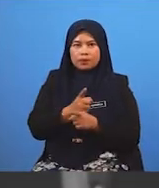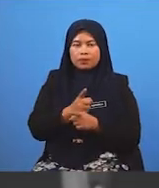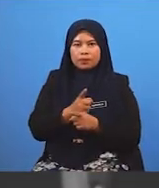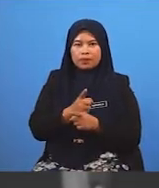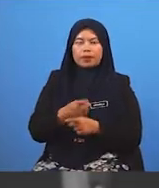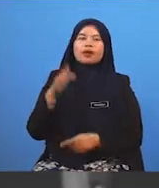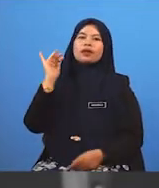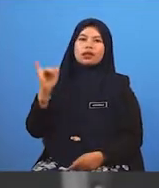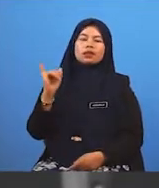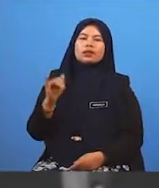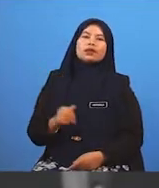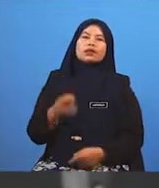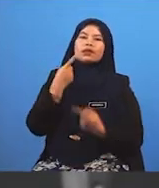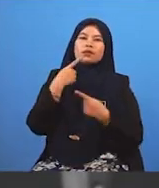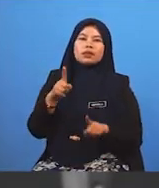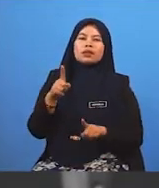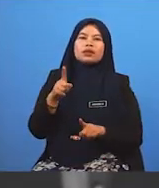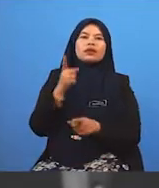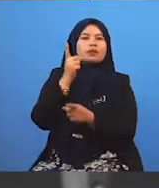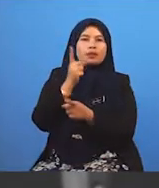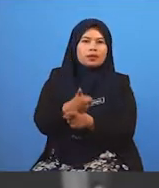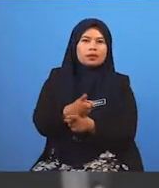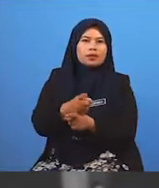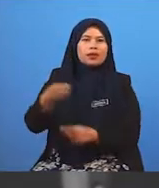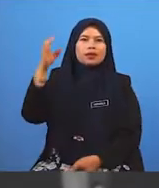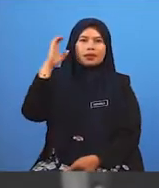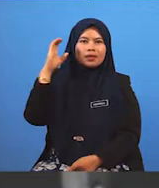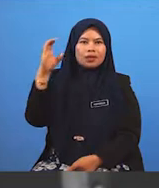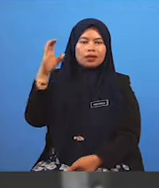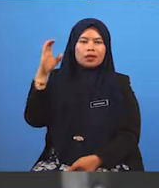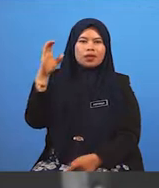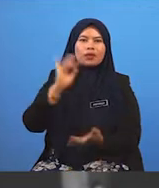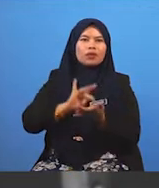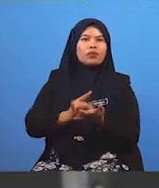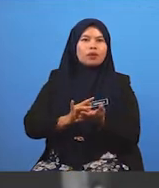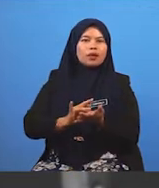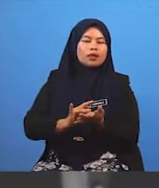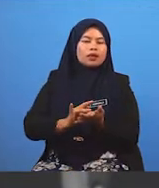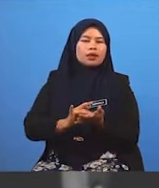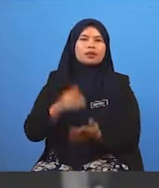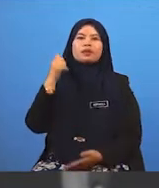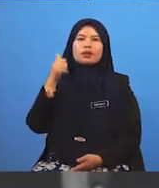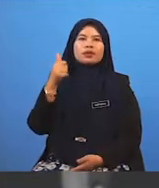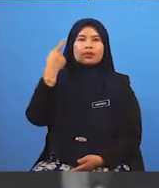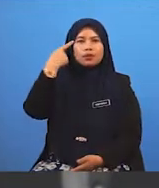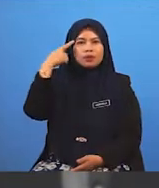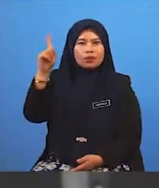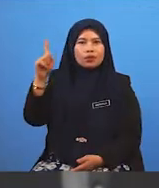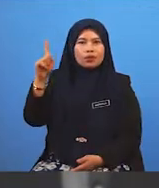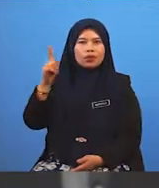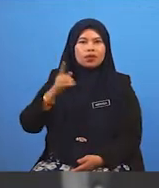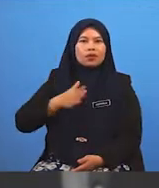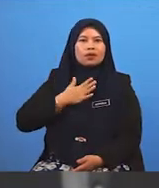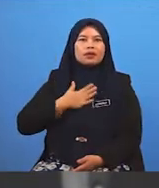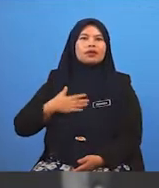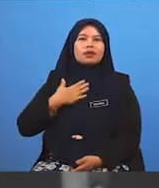Ya, jawapan yang betul ialah C. Ubat yang mujarab untuk menenangkan